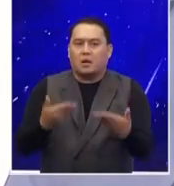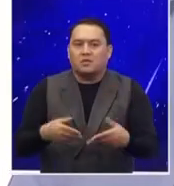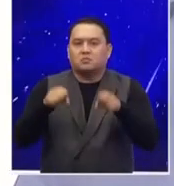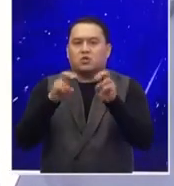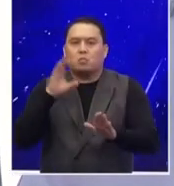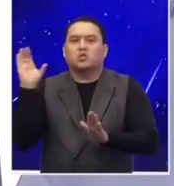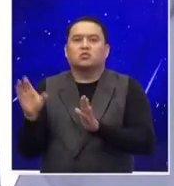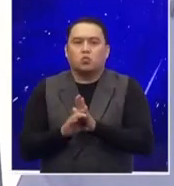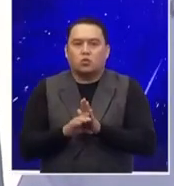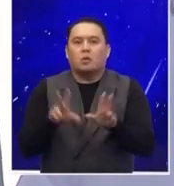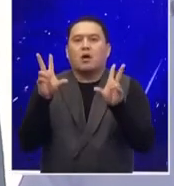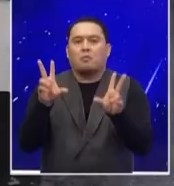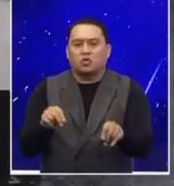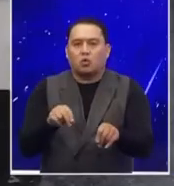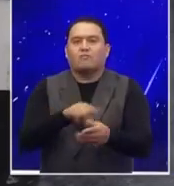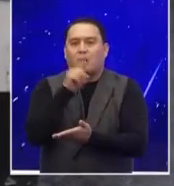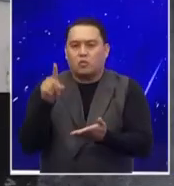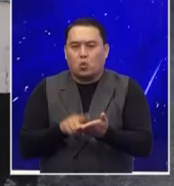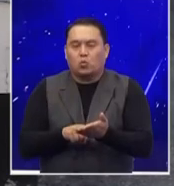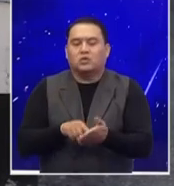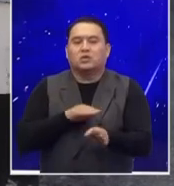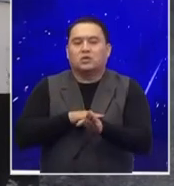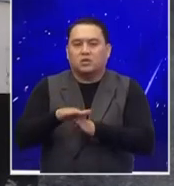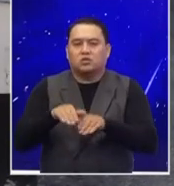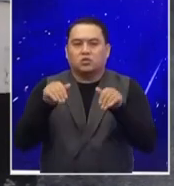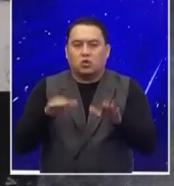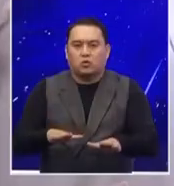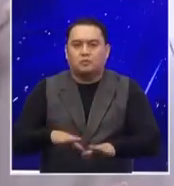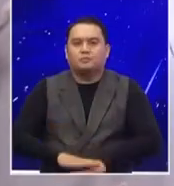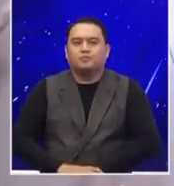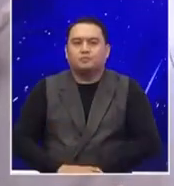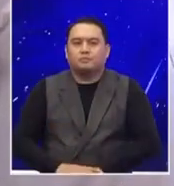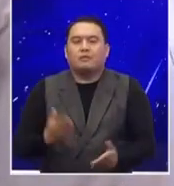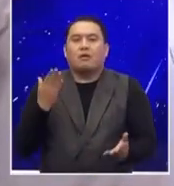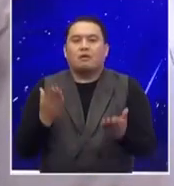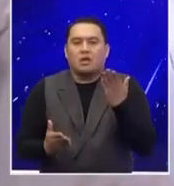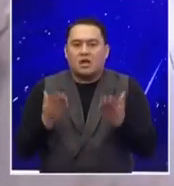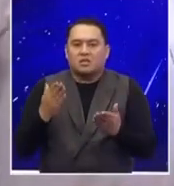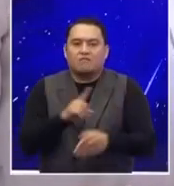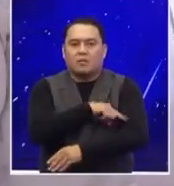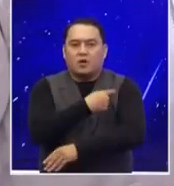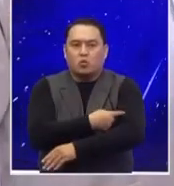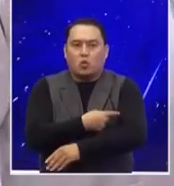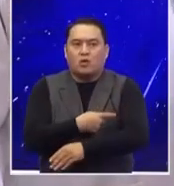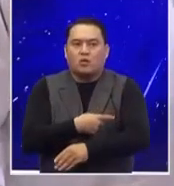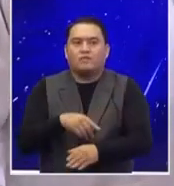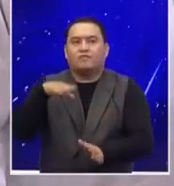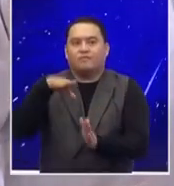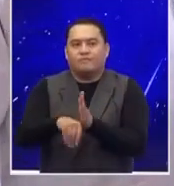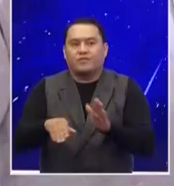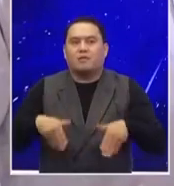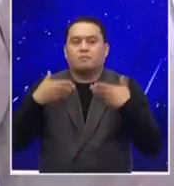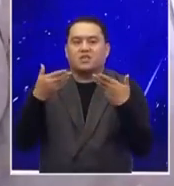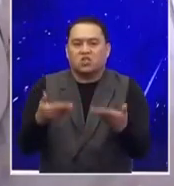специалистов прислушался и пообещал, что этот вопрос непременно будет решен. Если управление здравоохранения внесет конкретные